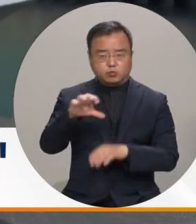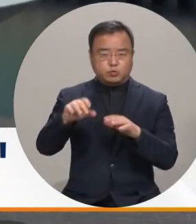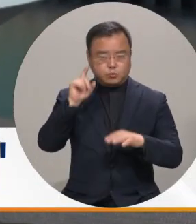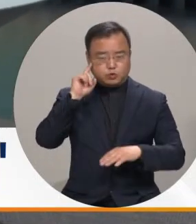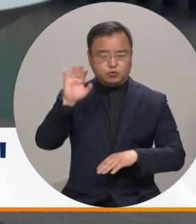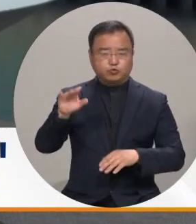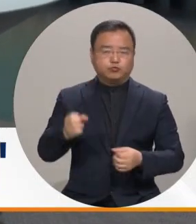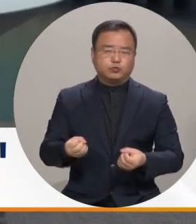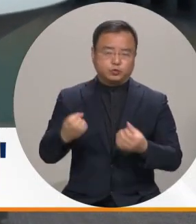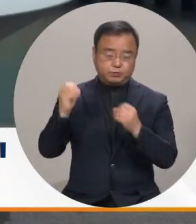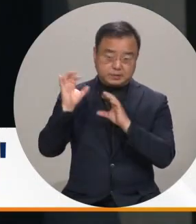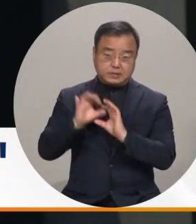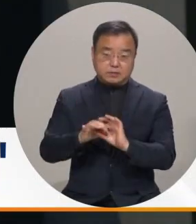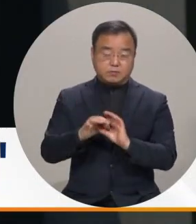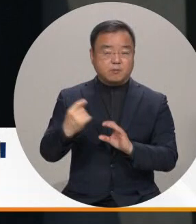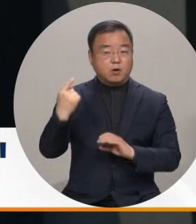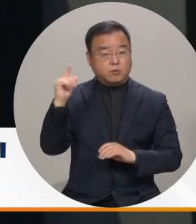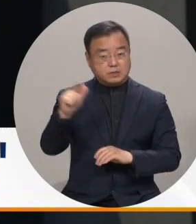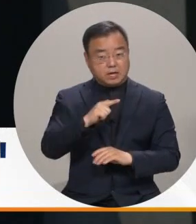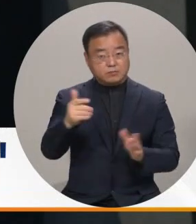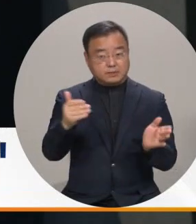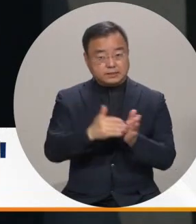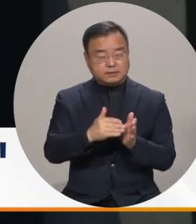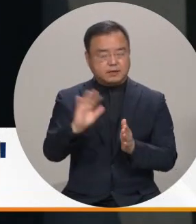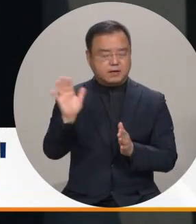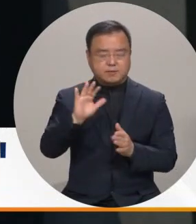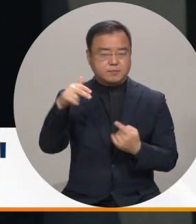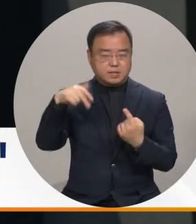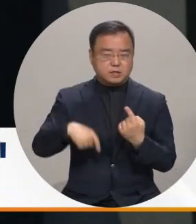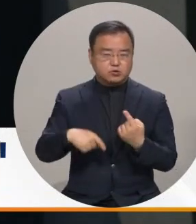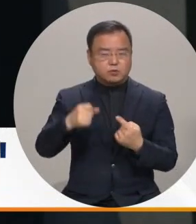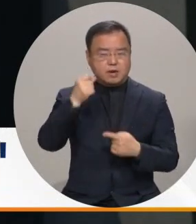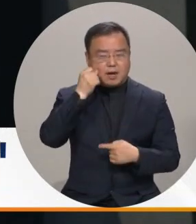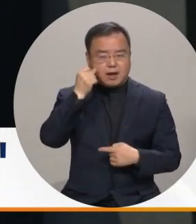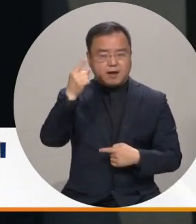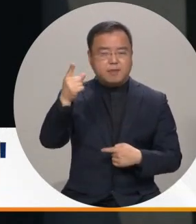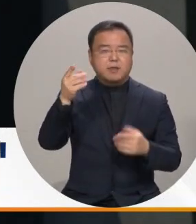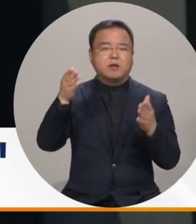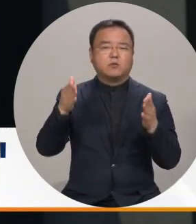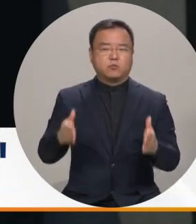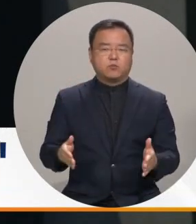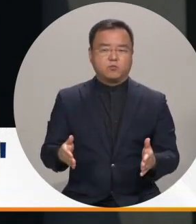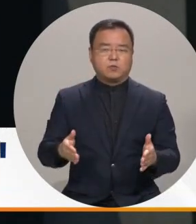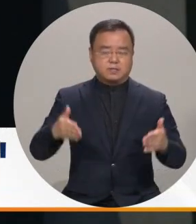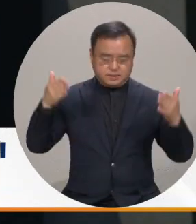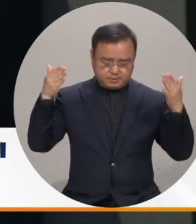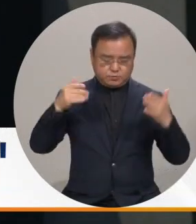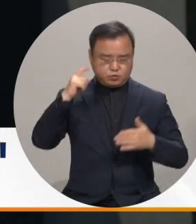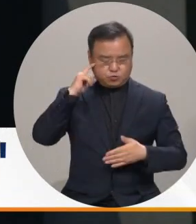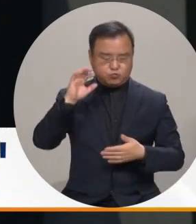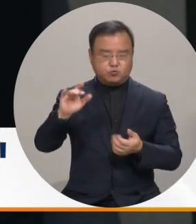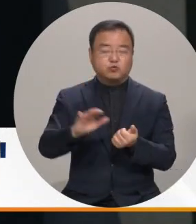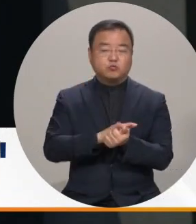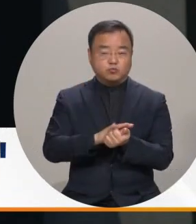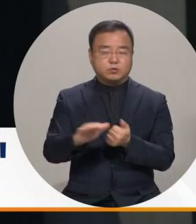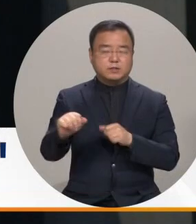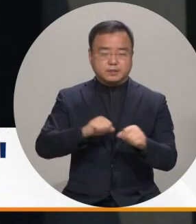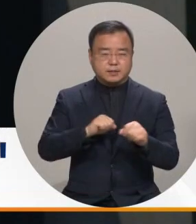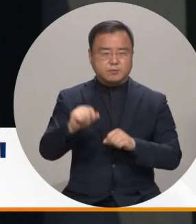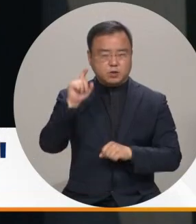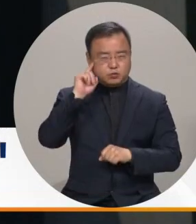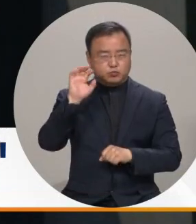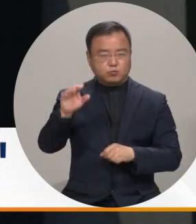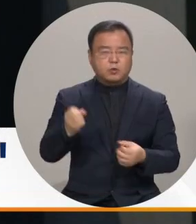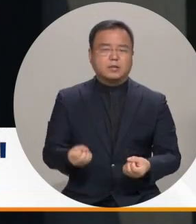어제 단 하루에 그치는 게 아니라 앞으로 일주일 혹은 한 달 동안을 집중 추모 기간으로 지정해 추모 행사를